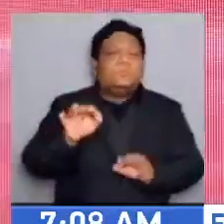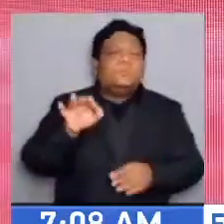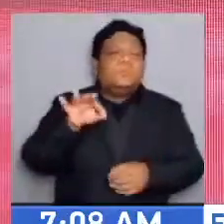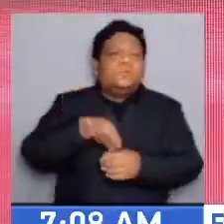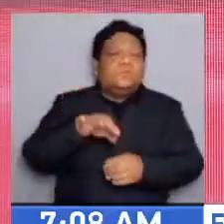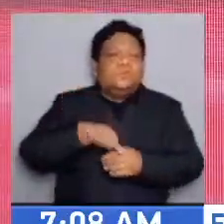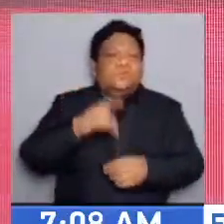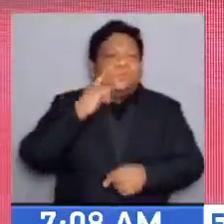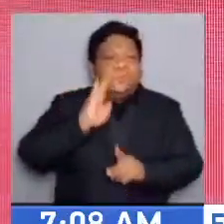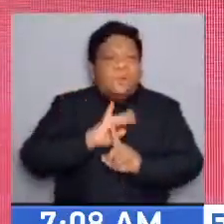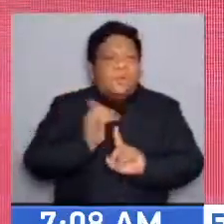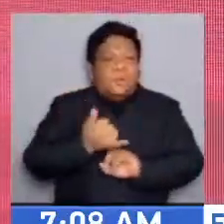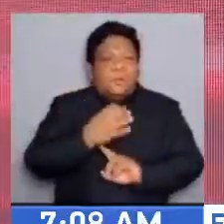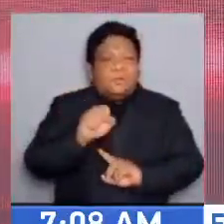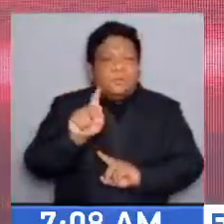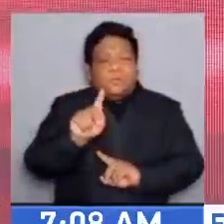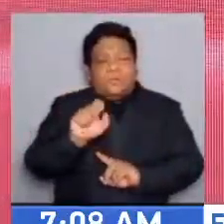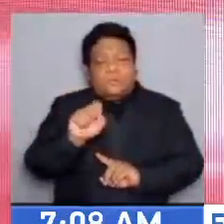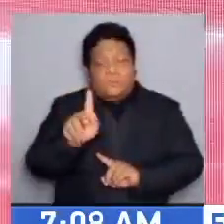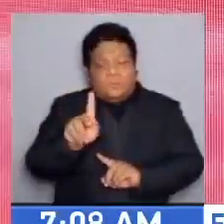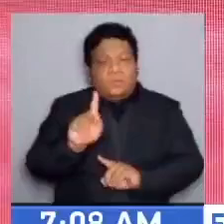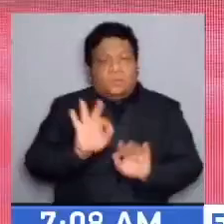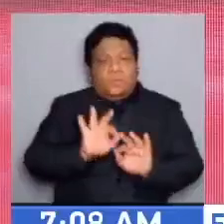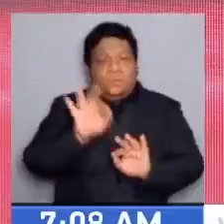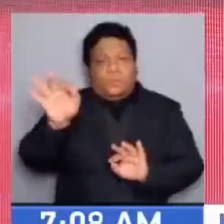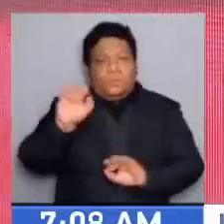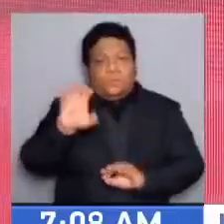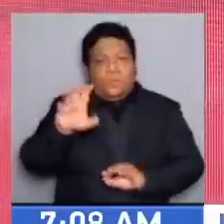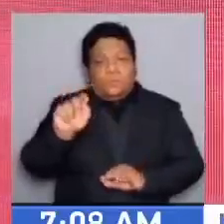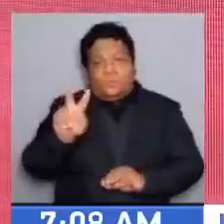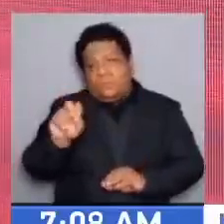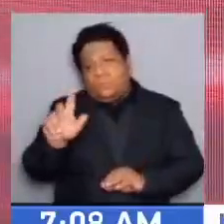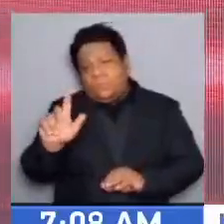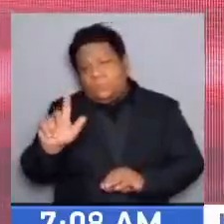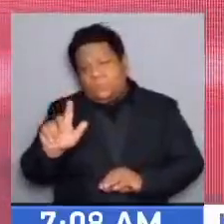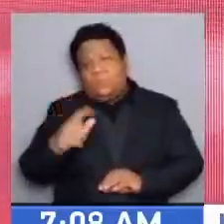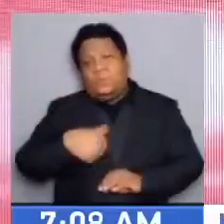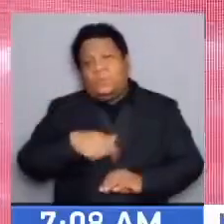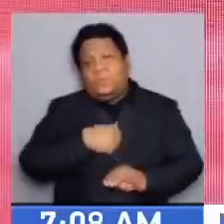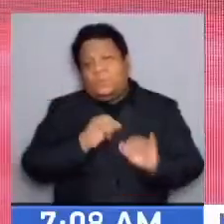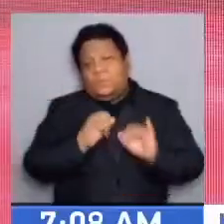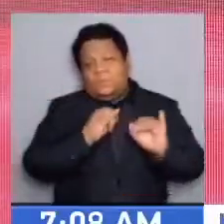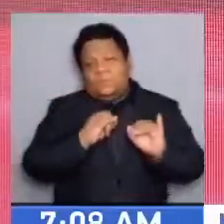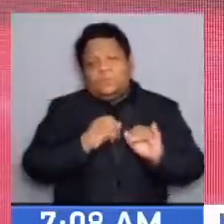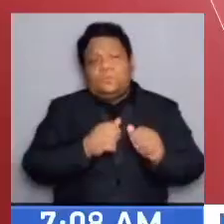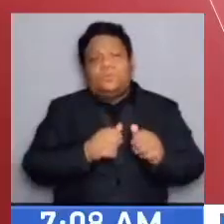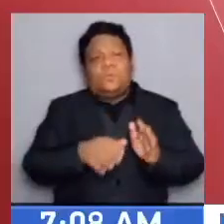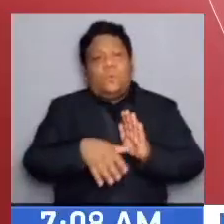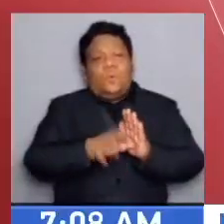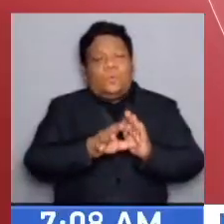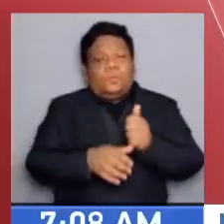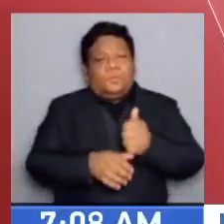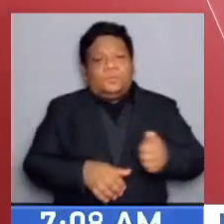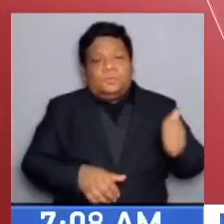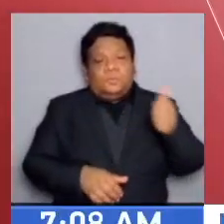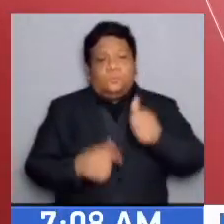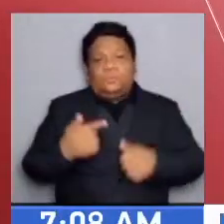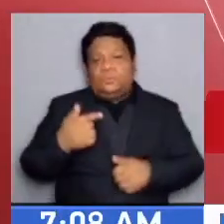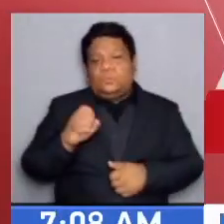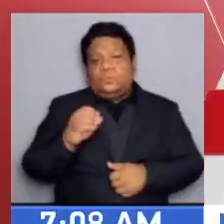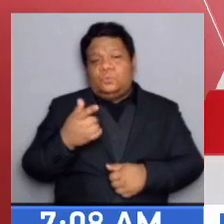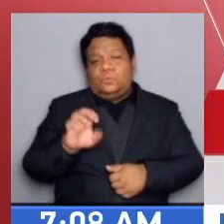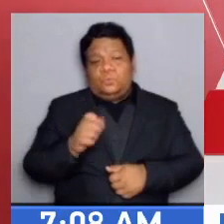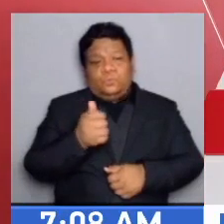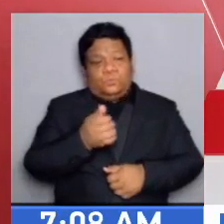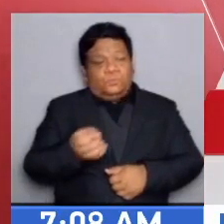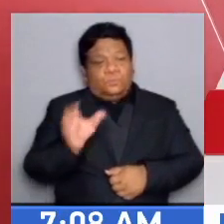October 2023. Kaunday po niyan, mga kapanayam natin, COMELEC Chairman George Garcia. Chairman, magandang umaga po. Magandang umaga po, Sir Ivan, at magandang